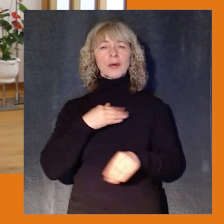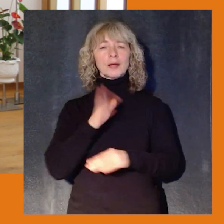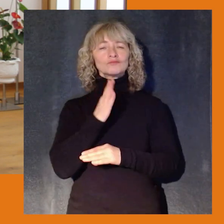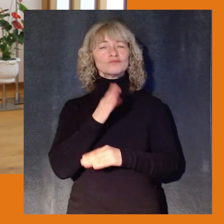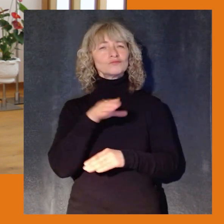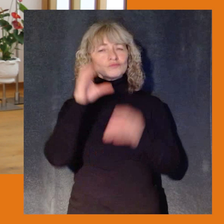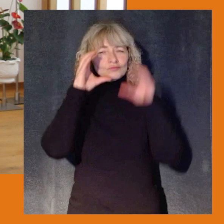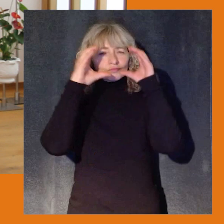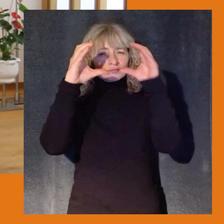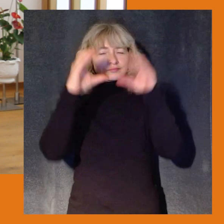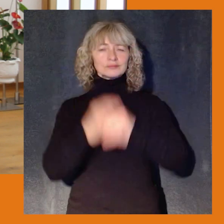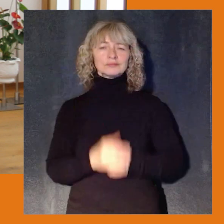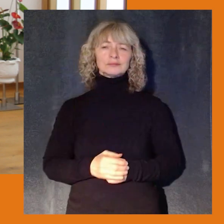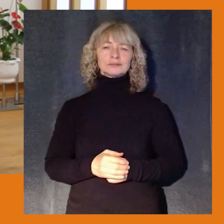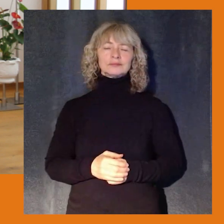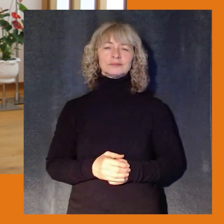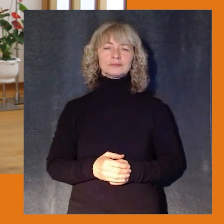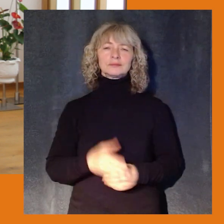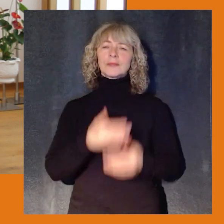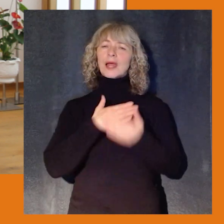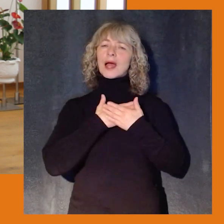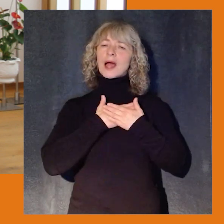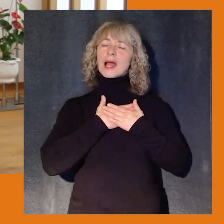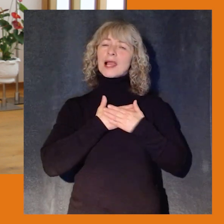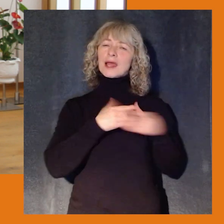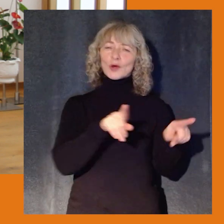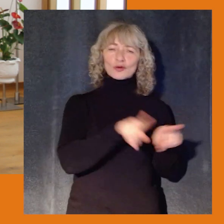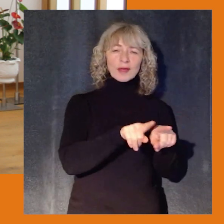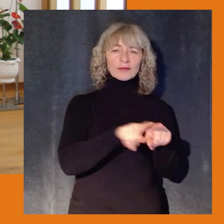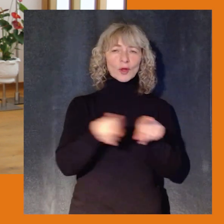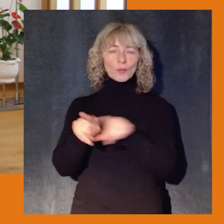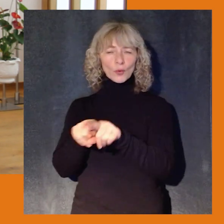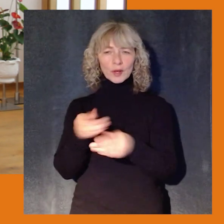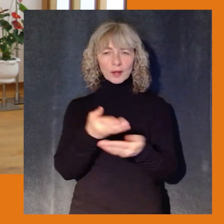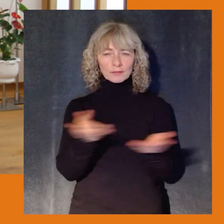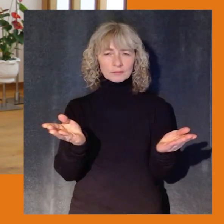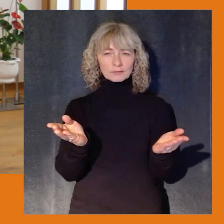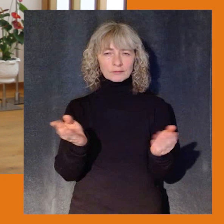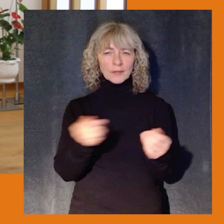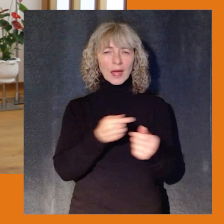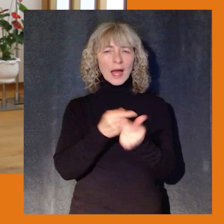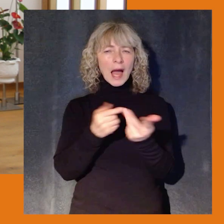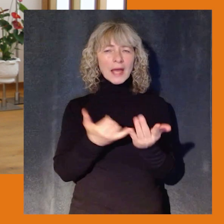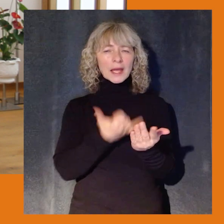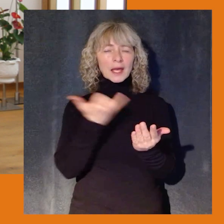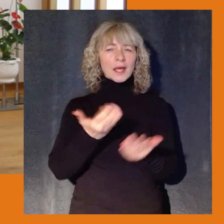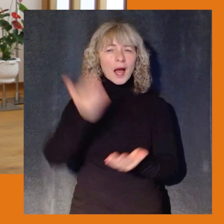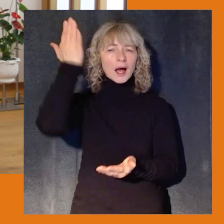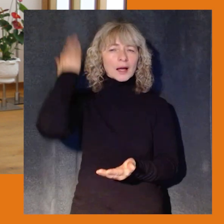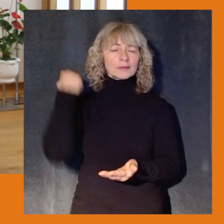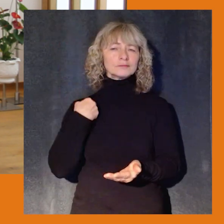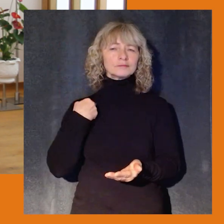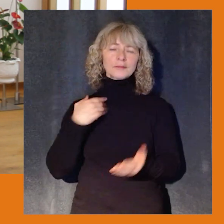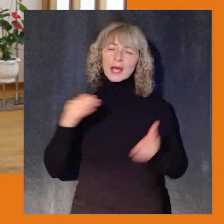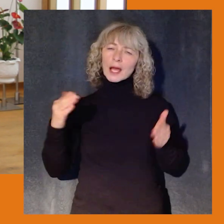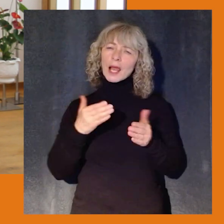Liebe Schwestern und Brüder, vor einigen Jahren bin ich mit einer kleinen Pilgergruppe im Heiligen